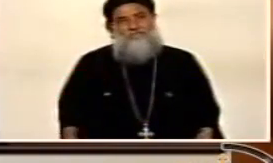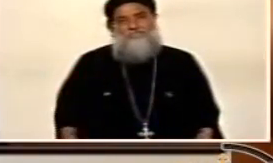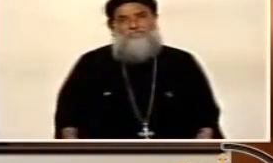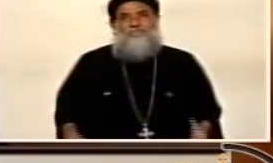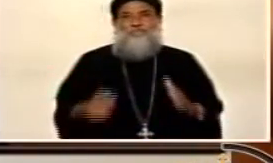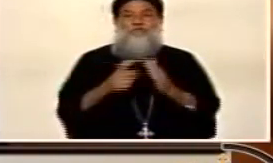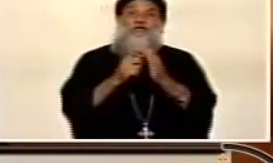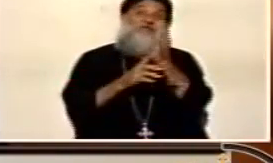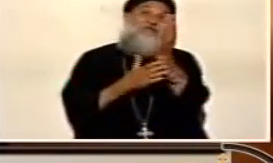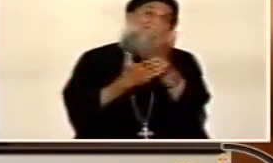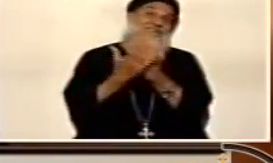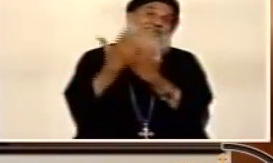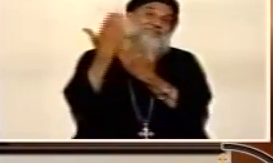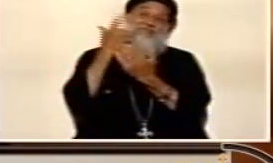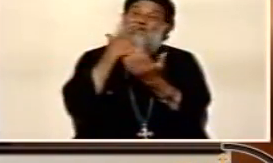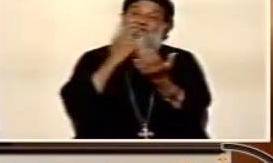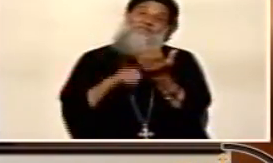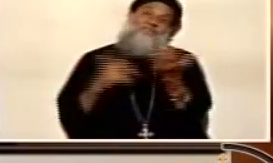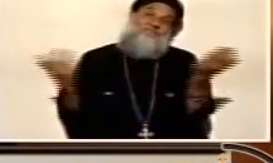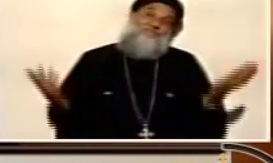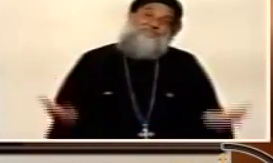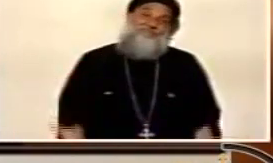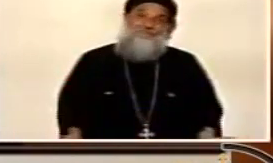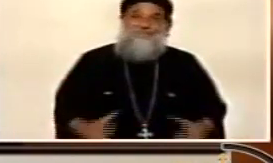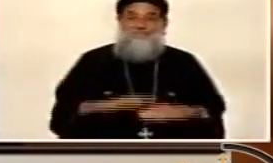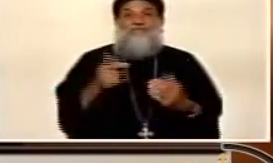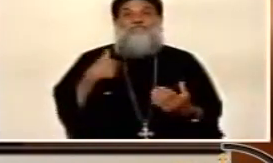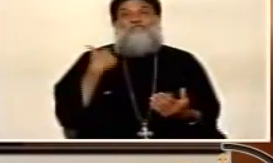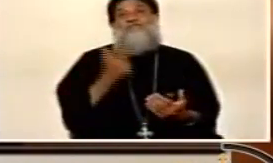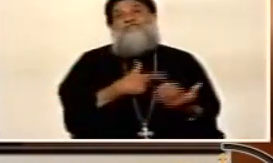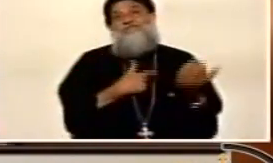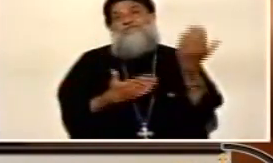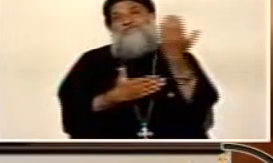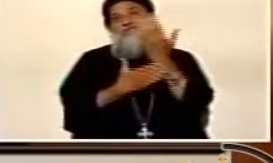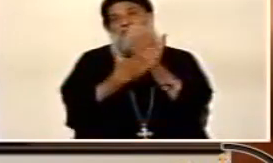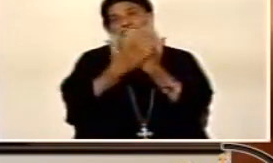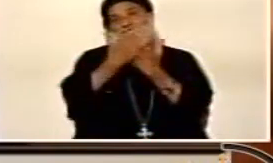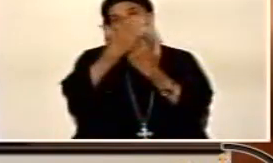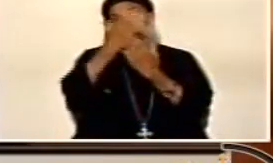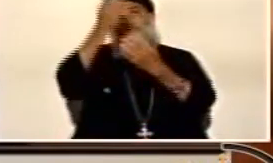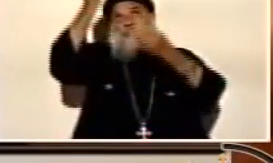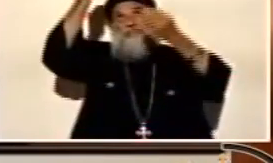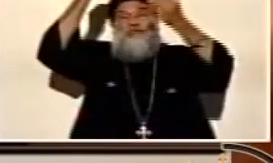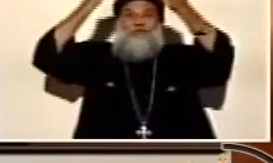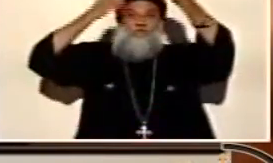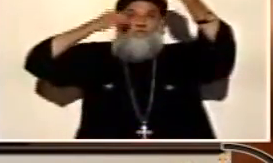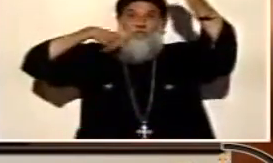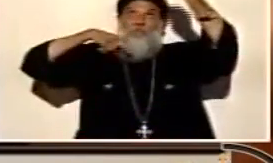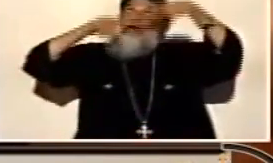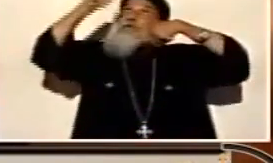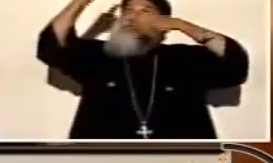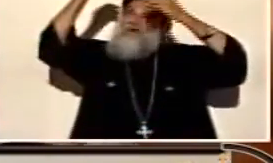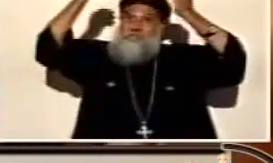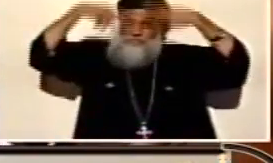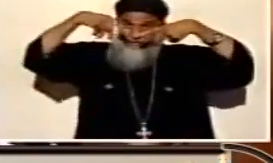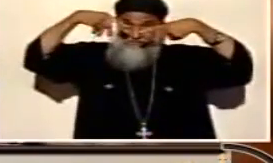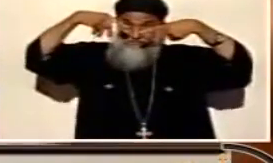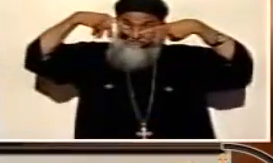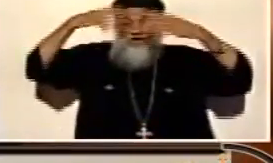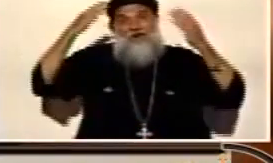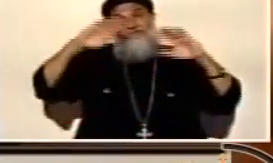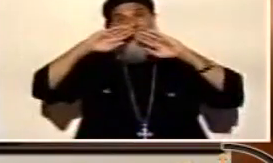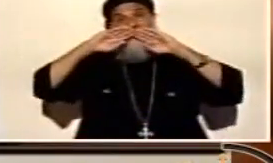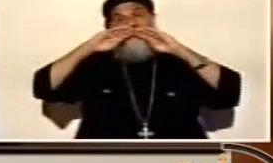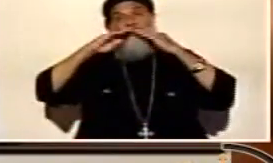مختلف تماما. الحقيقة هو مبدأ العطاء، لأنهم بياخدوا من مصدر. العالم ما